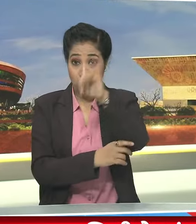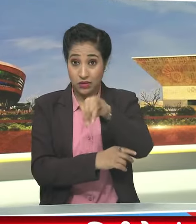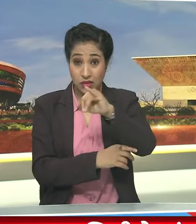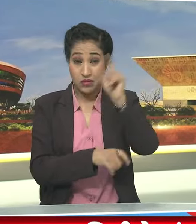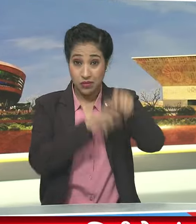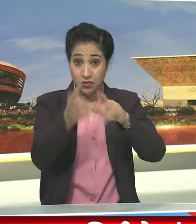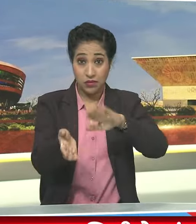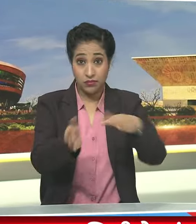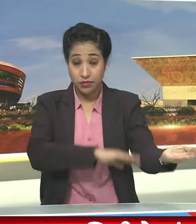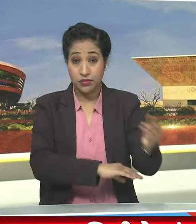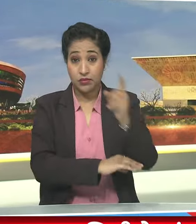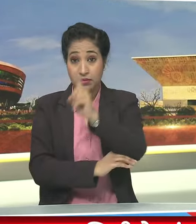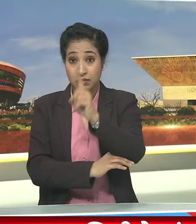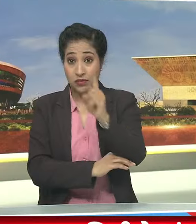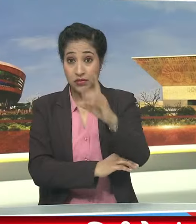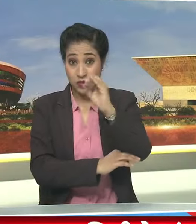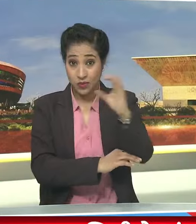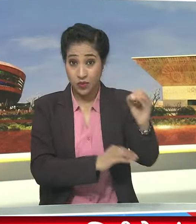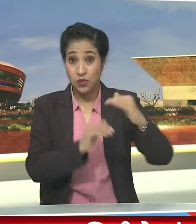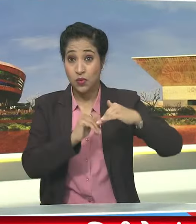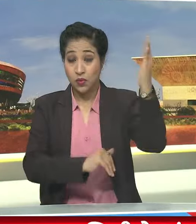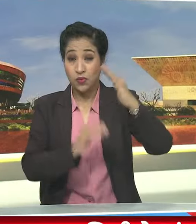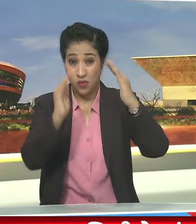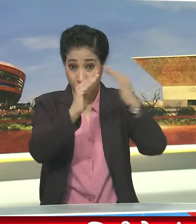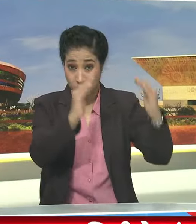से अधिक घर जलकर हुए